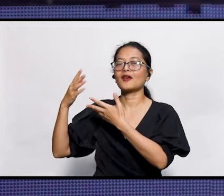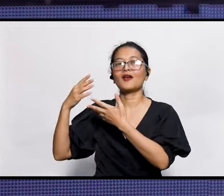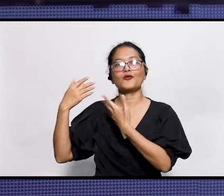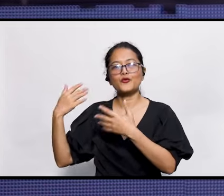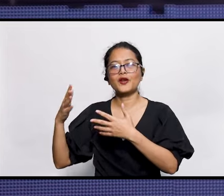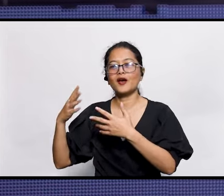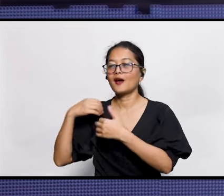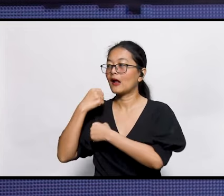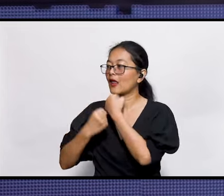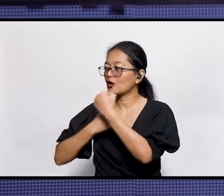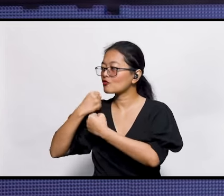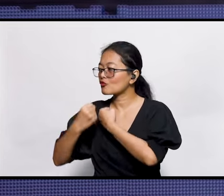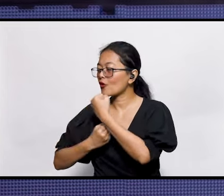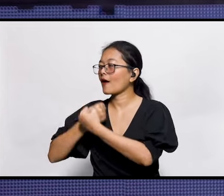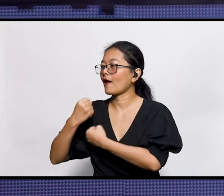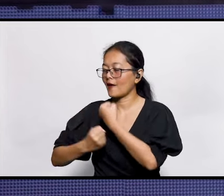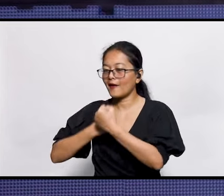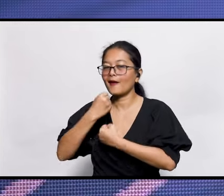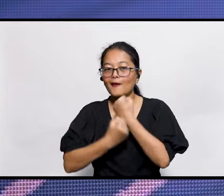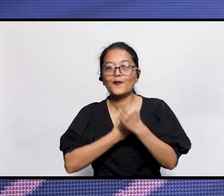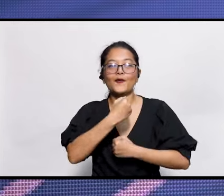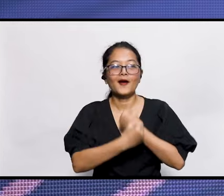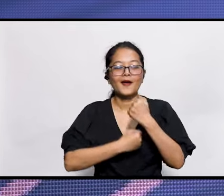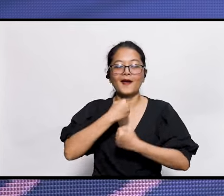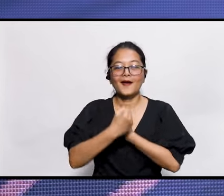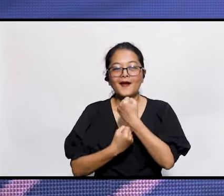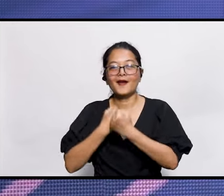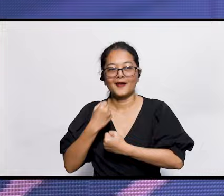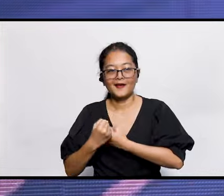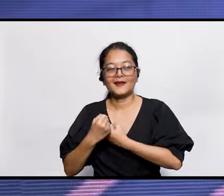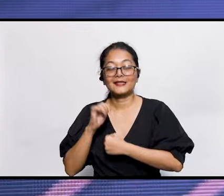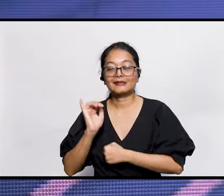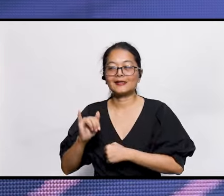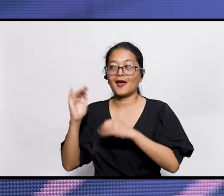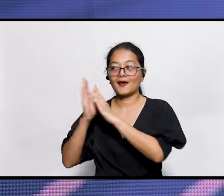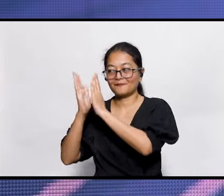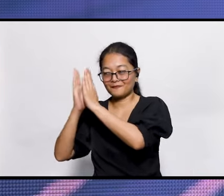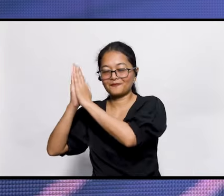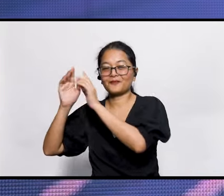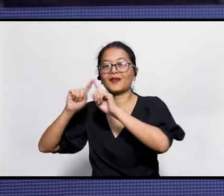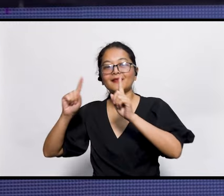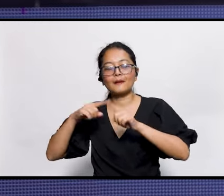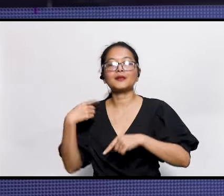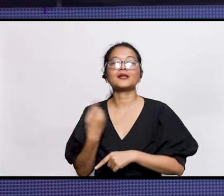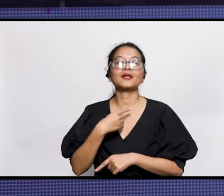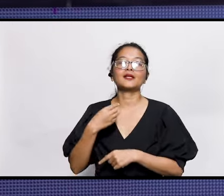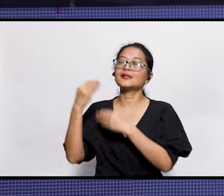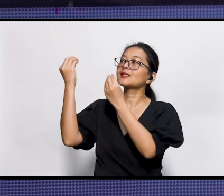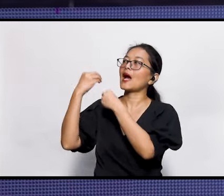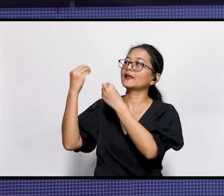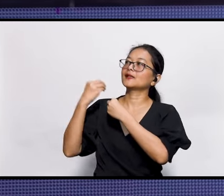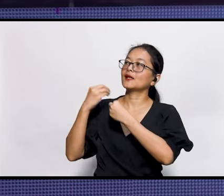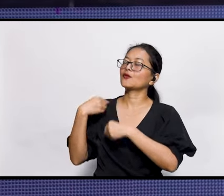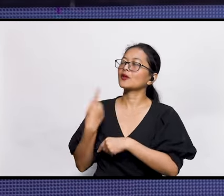e verb actif daripada kehidupan pribadi tapi bagaimana kita bisa active resting Bagaimana kita